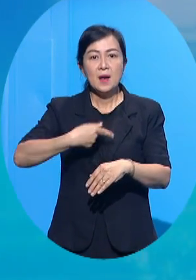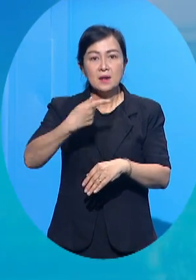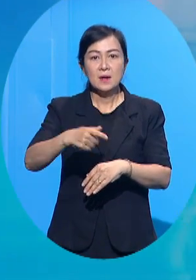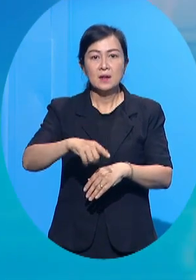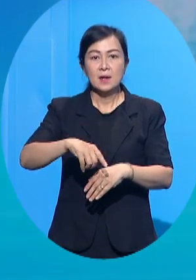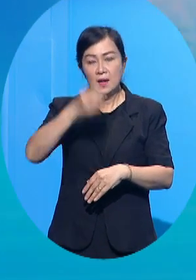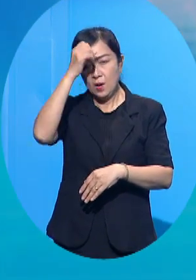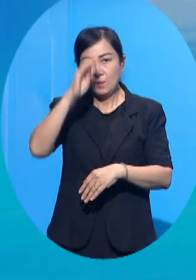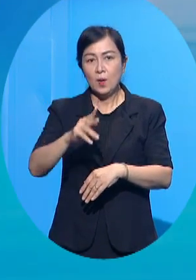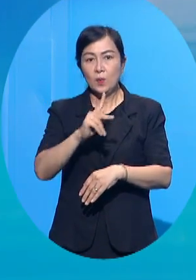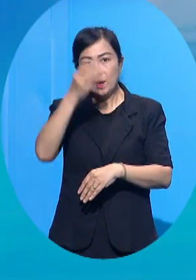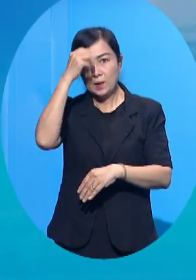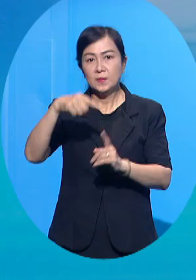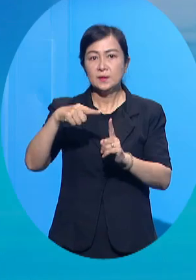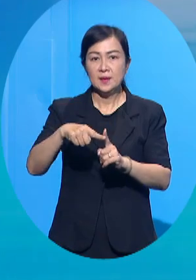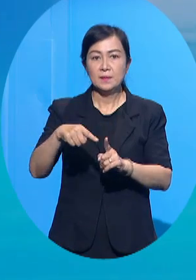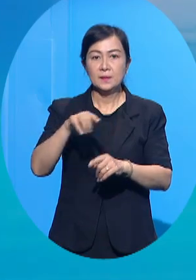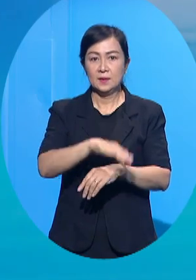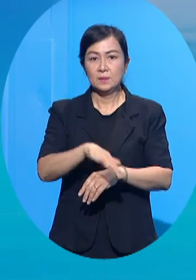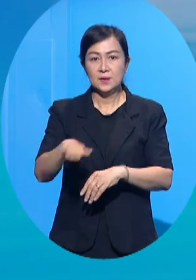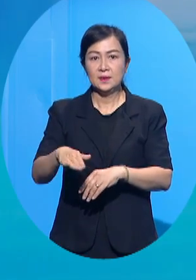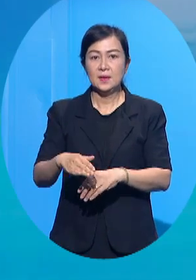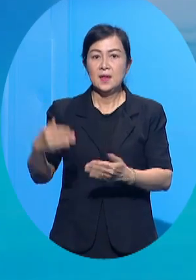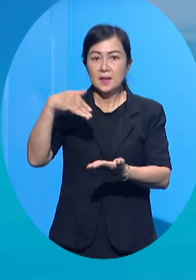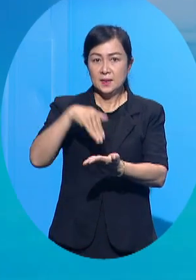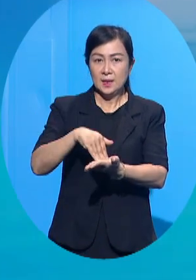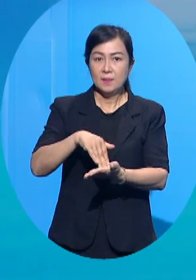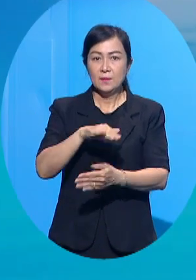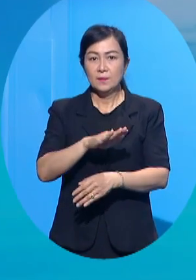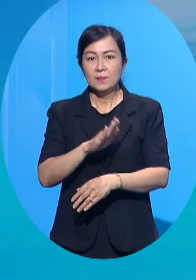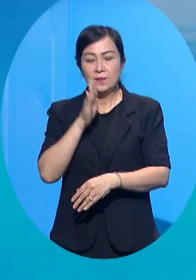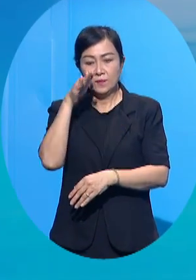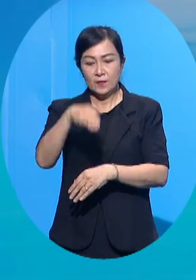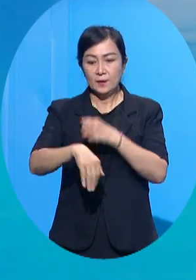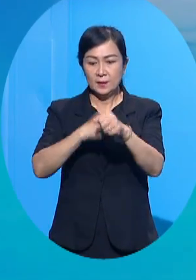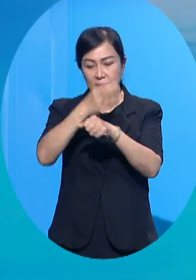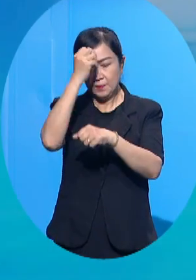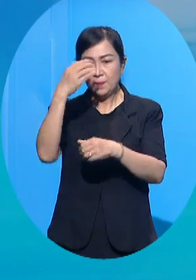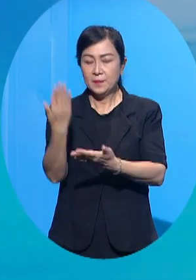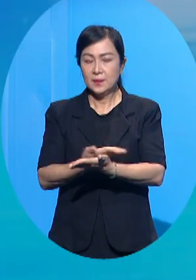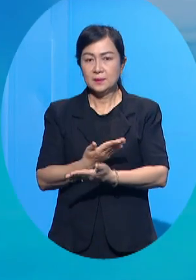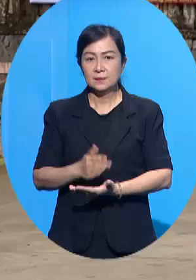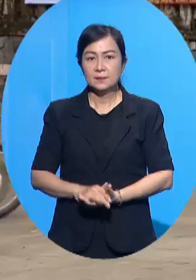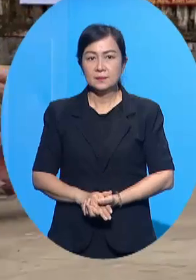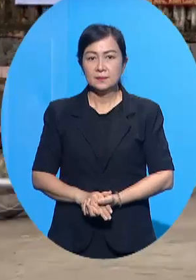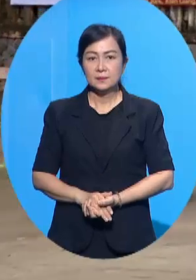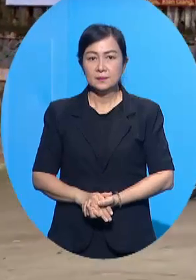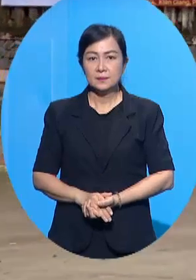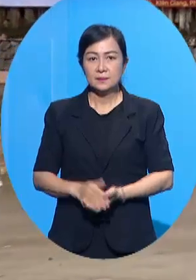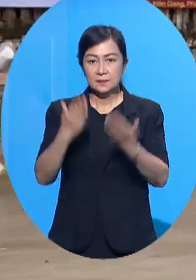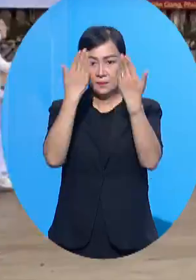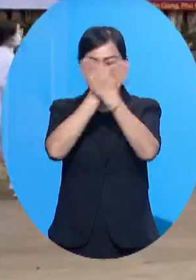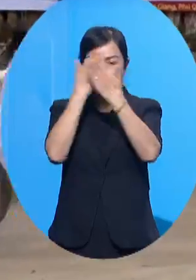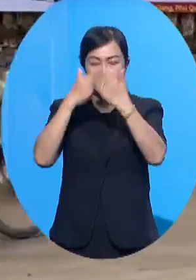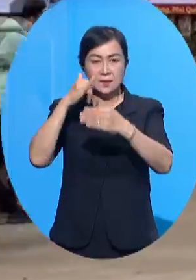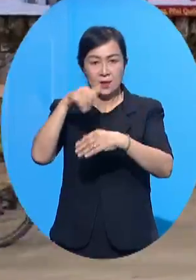Ph phần học bổng khuyến học trực tiếp đến các em học sinh tiếp theo động lực cho các em bước vào năm học mới đại diện